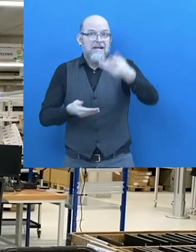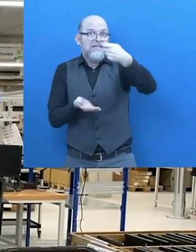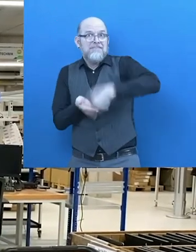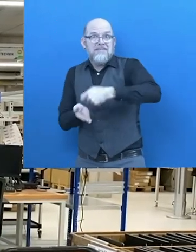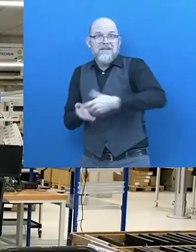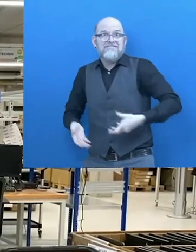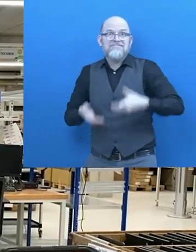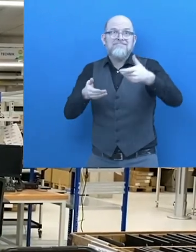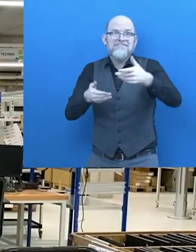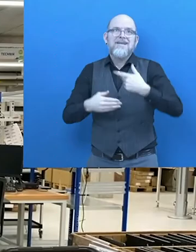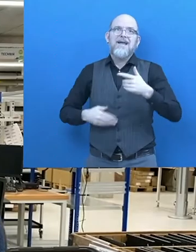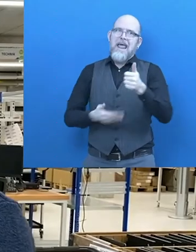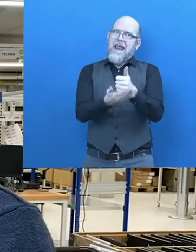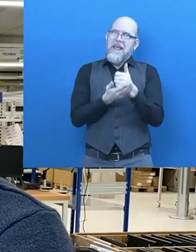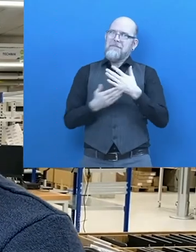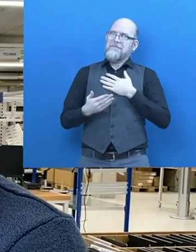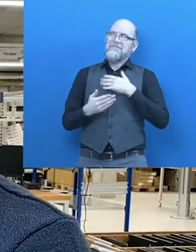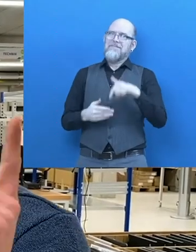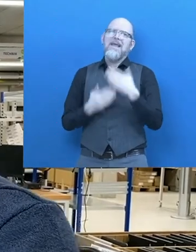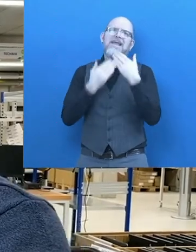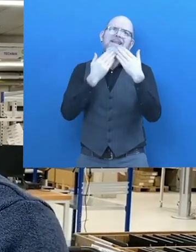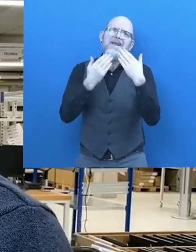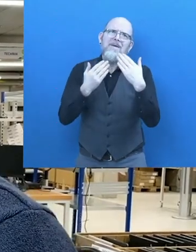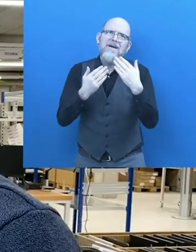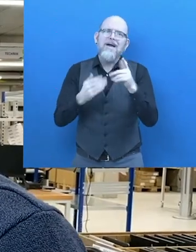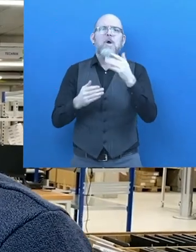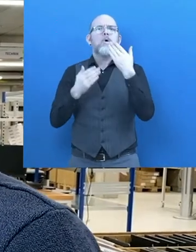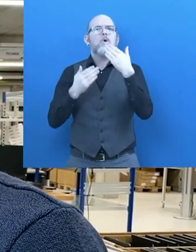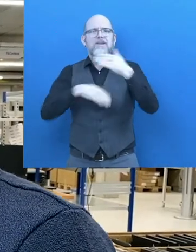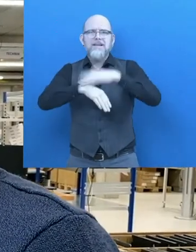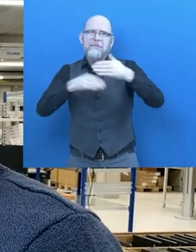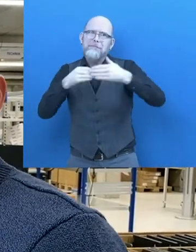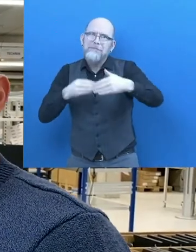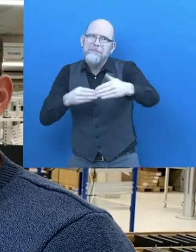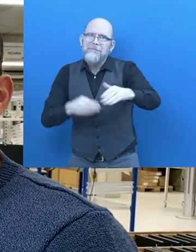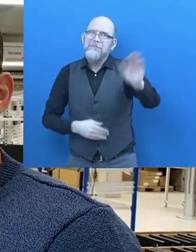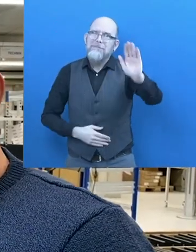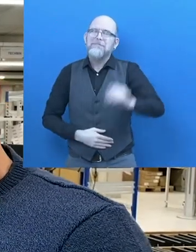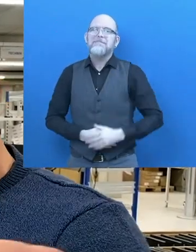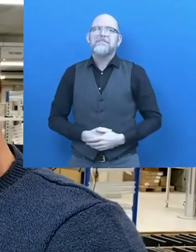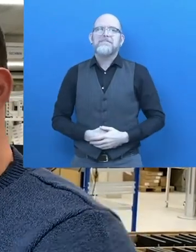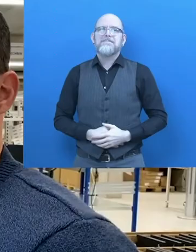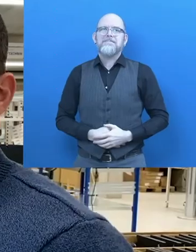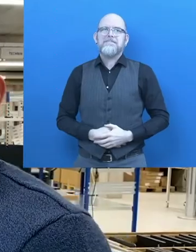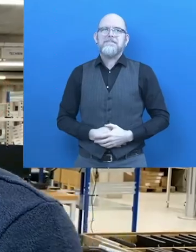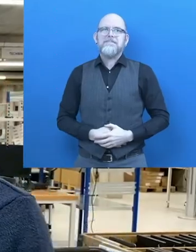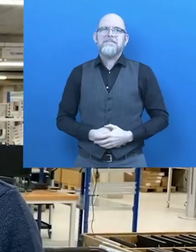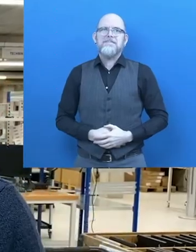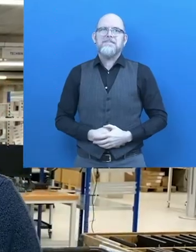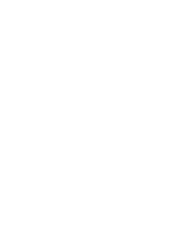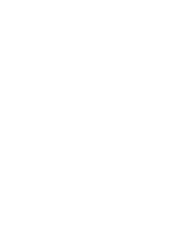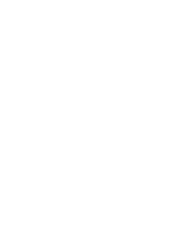schenken. Und ihr natürlich, die bei der IFB einkaufen, leistet dazu auch einen kleinen Beitrag. Vielen Dank und schöne Zeit für euch.